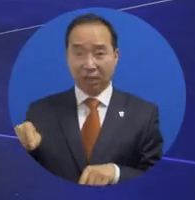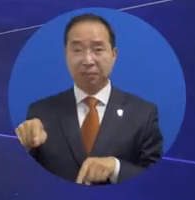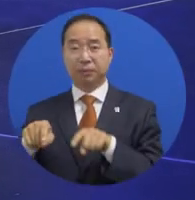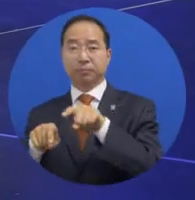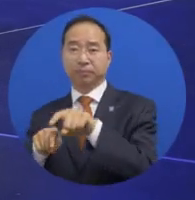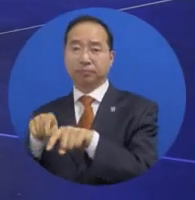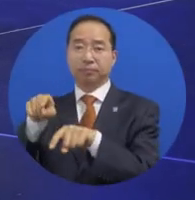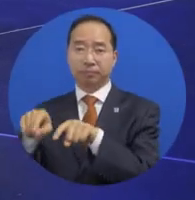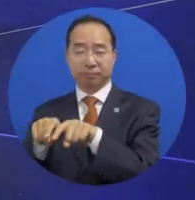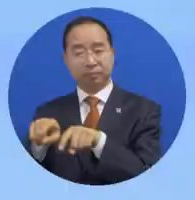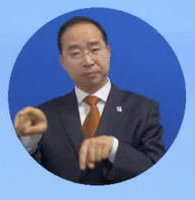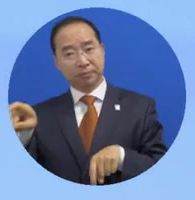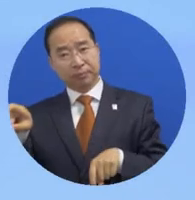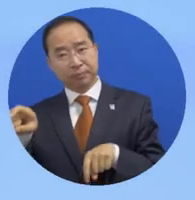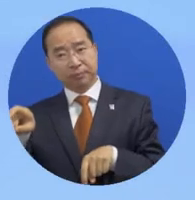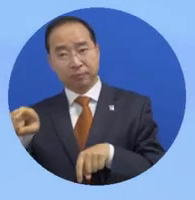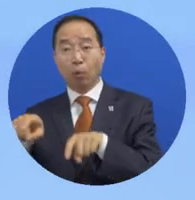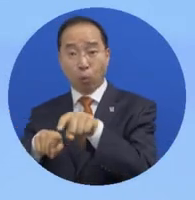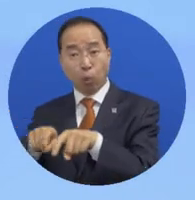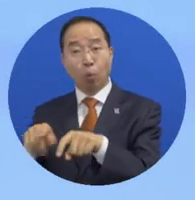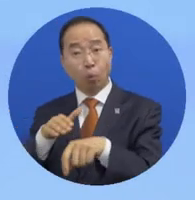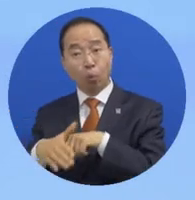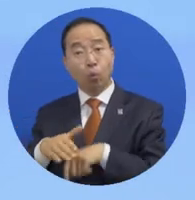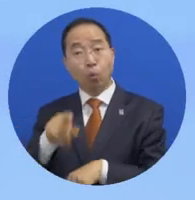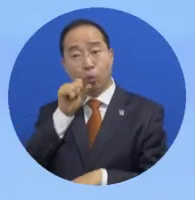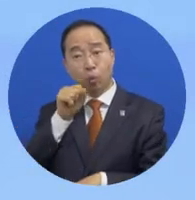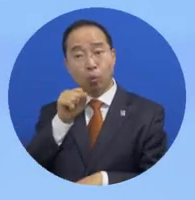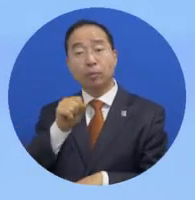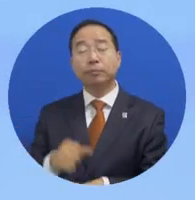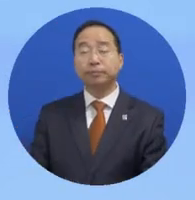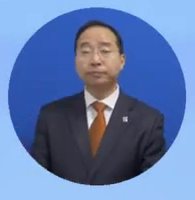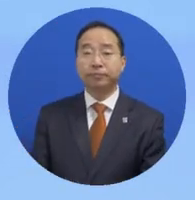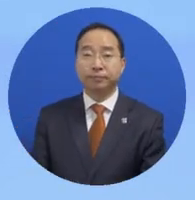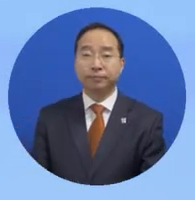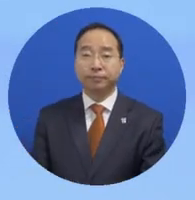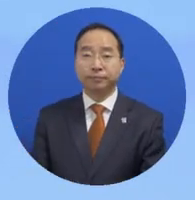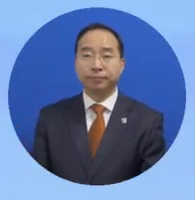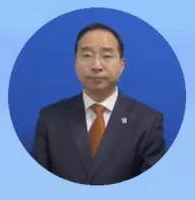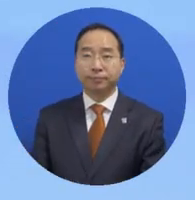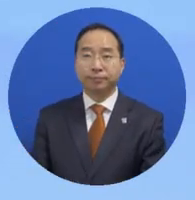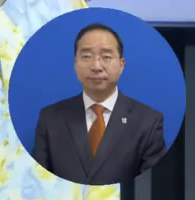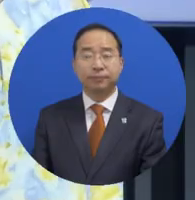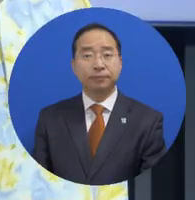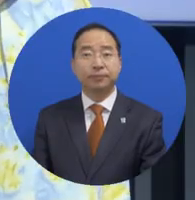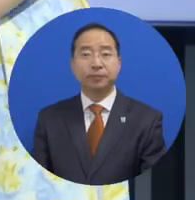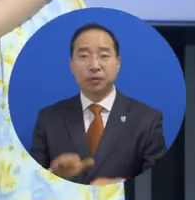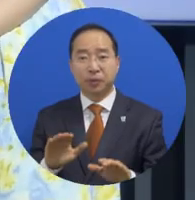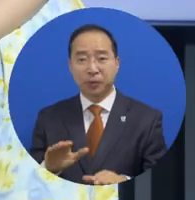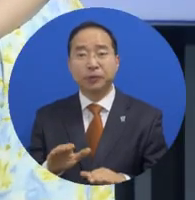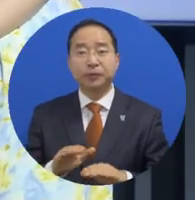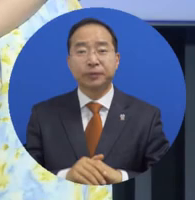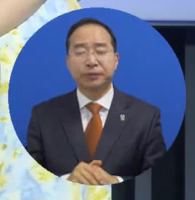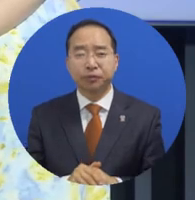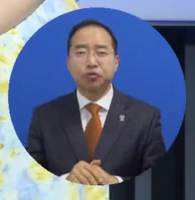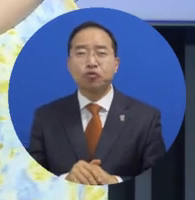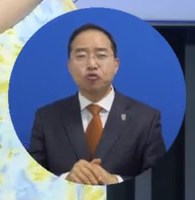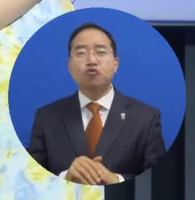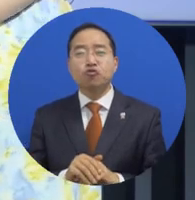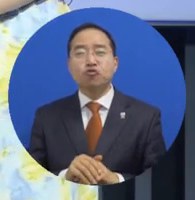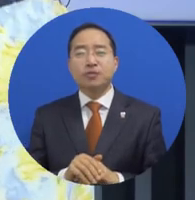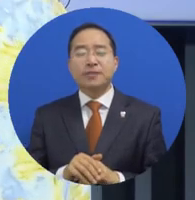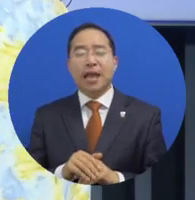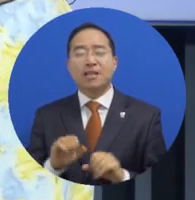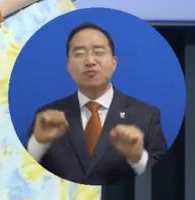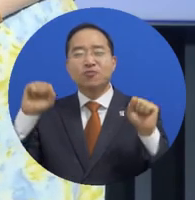자잘하게 올라가는 것도 그 계단 오르기에 굉장히 중요한 포인트입니다. 네, 오늘 정말 저희의